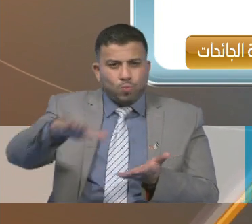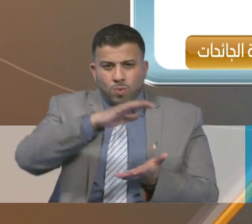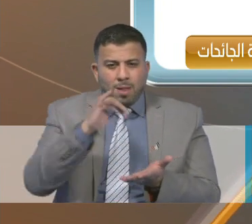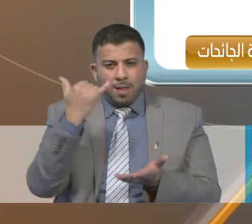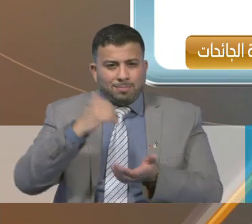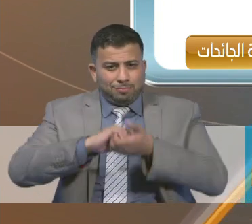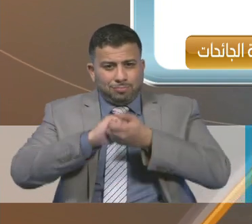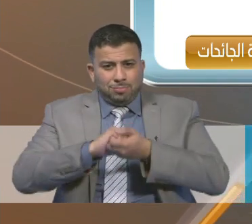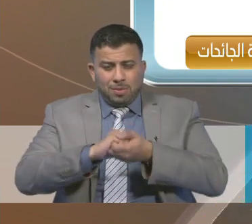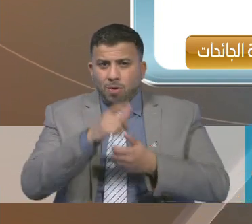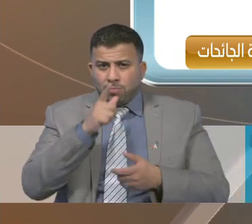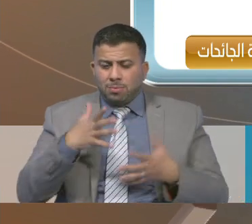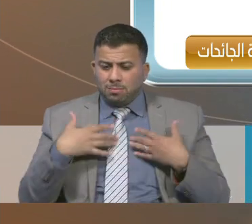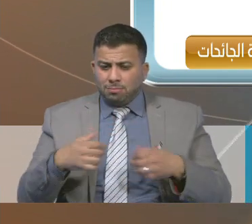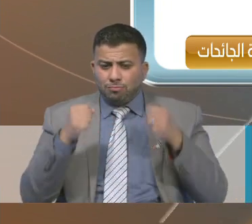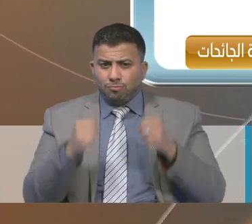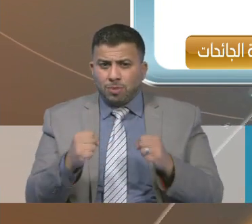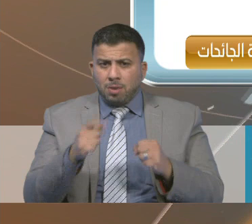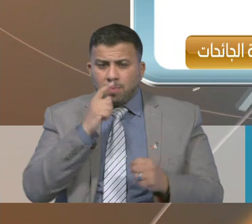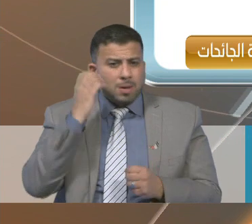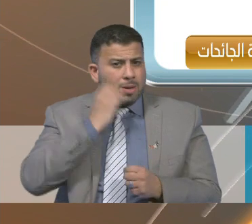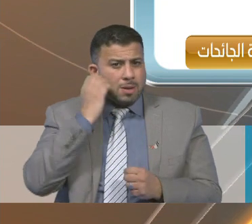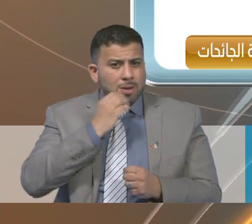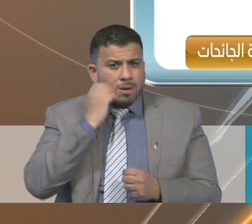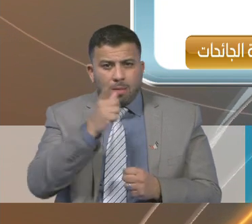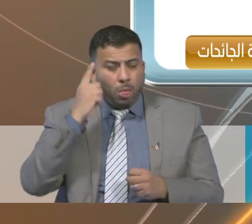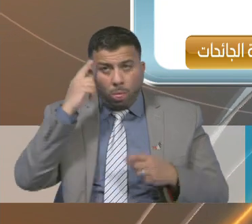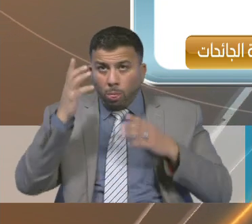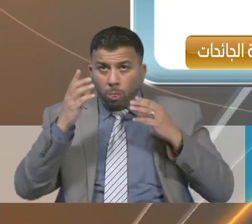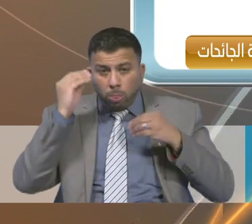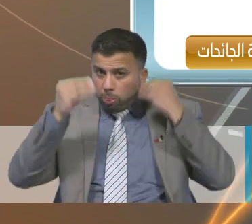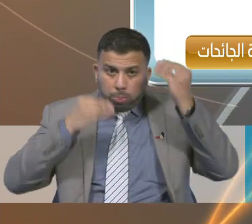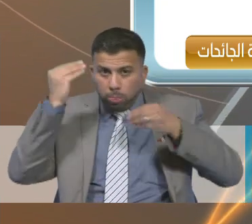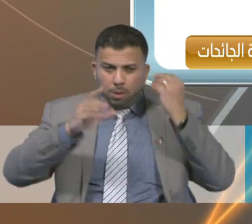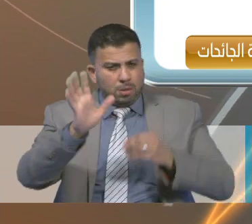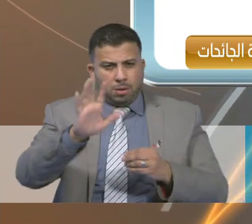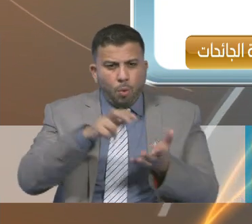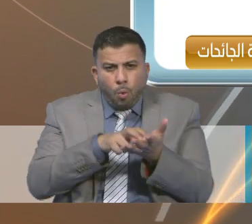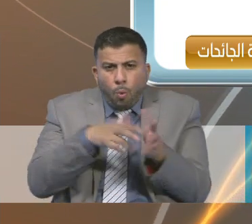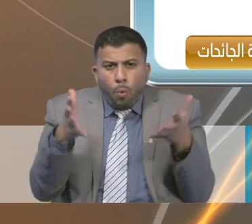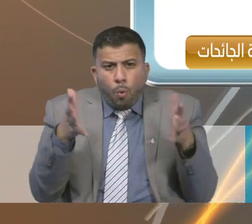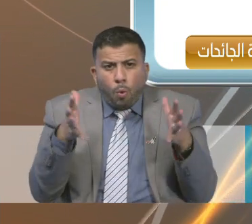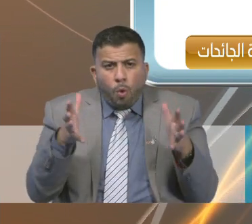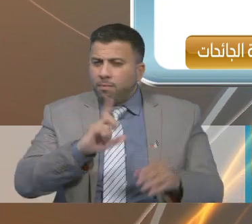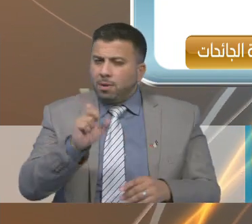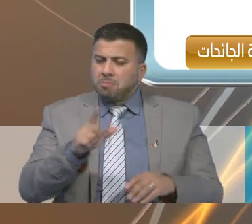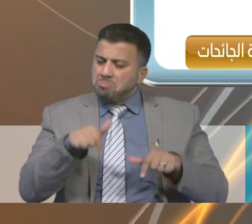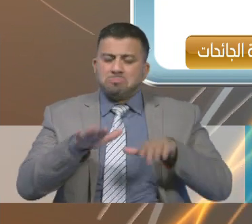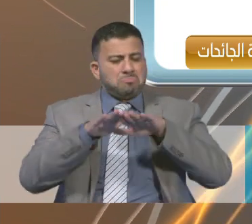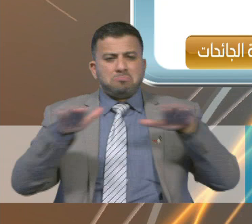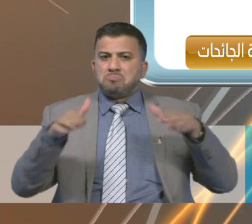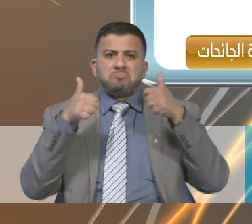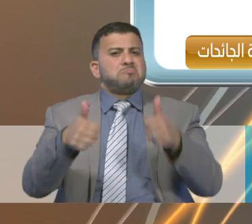أن الوضع الصحي في دولة الإمارات العربية المتحدة لا يدعي للقلق، وأن الأوضاع الصحية مستقرة،